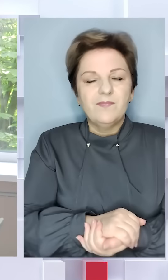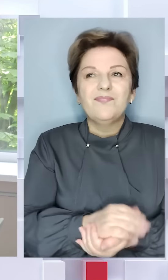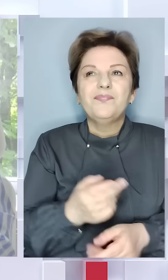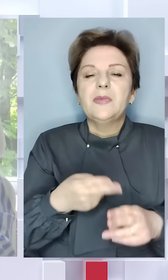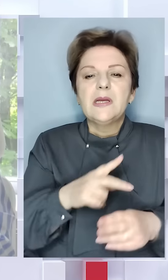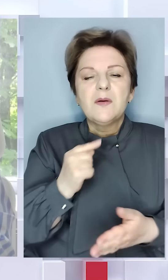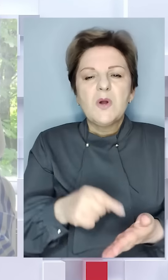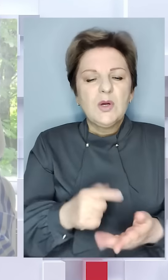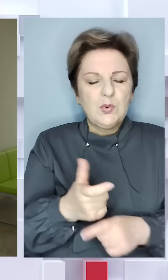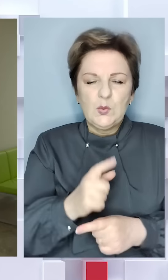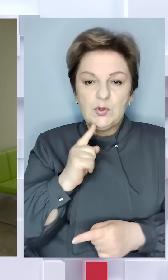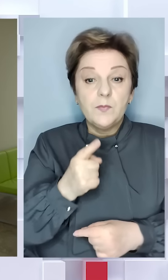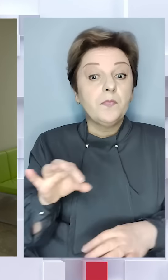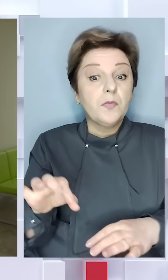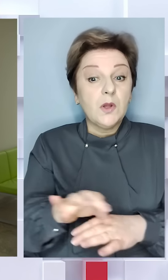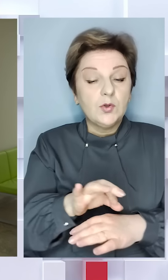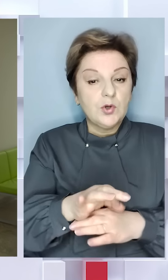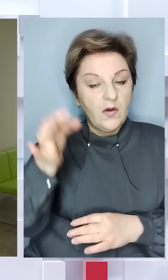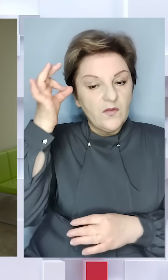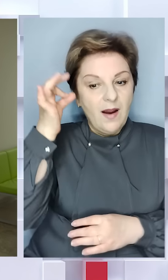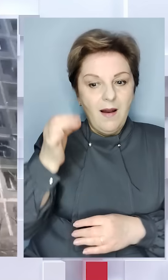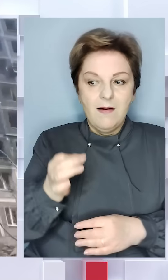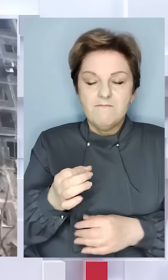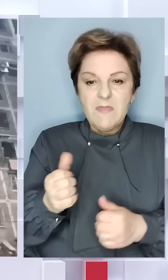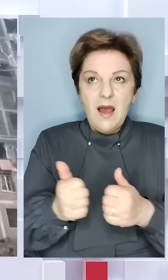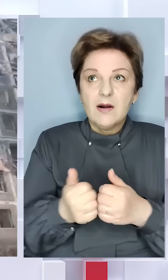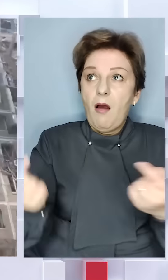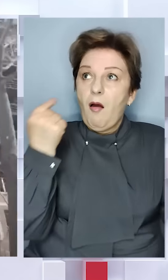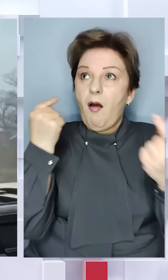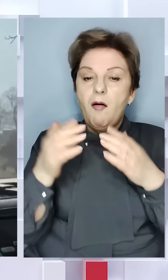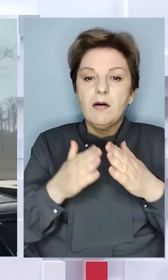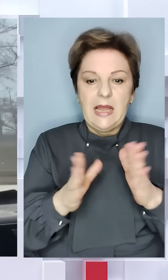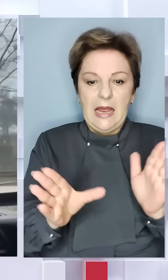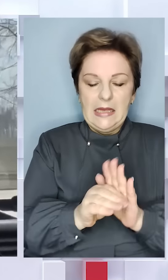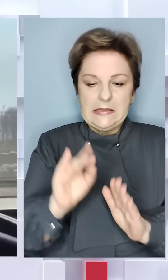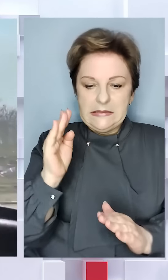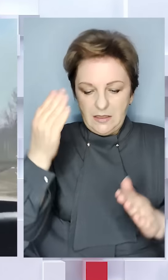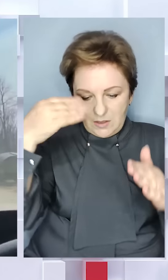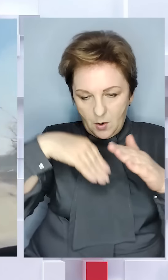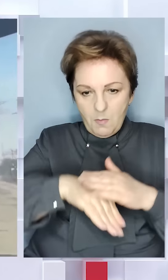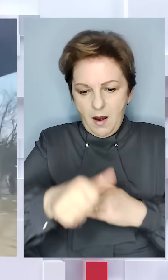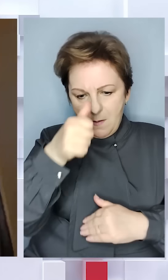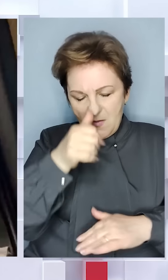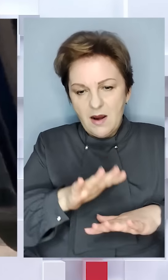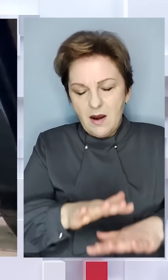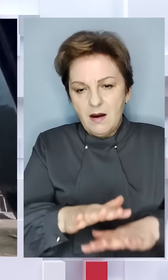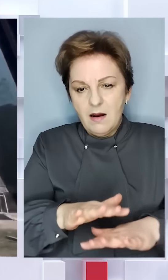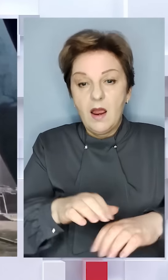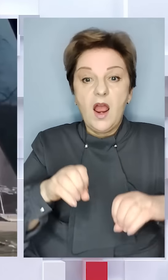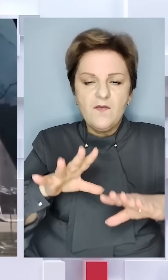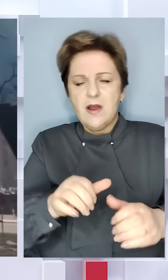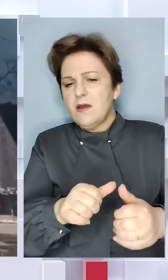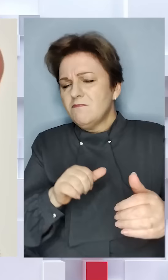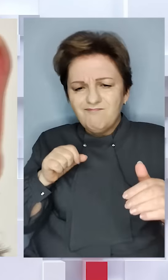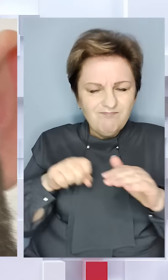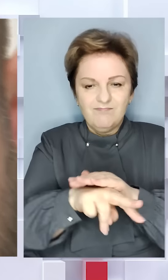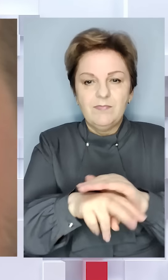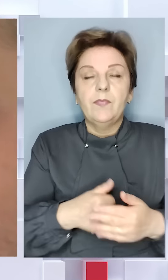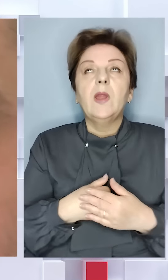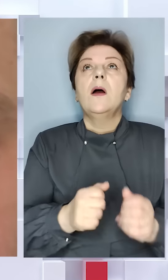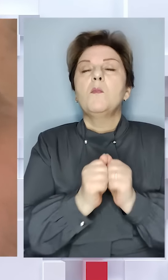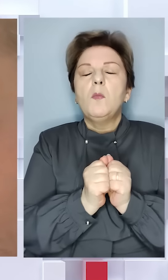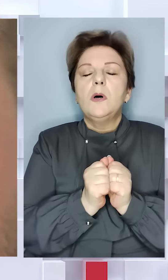дуже... важке. Чоловік згадує, як поруч прилітали ракети, а вони із дитиною у підвалі місяць вирішили прориватись.